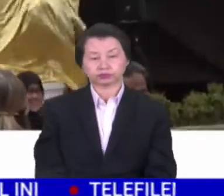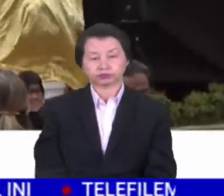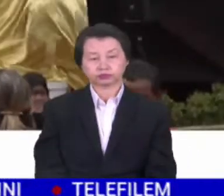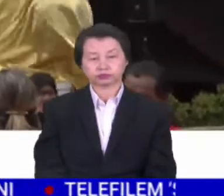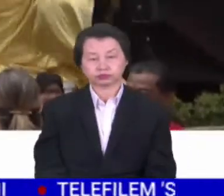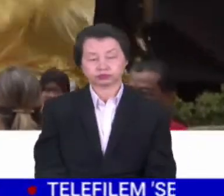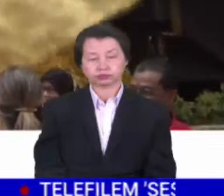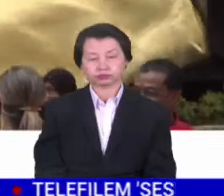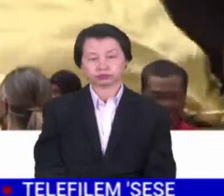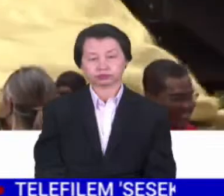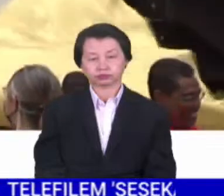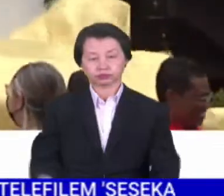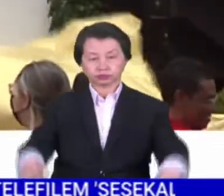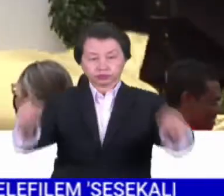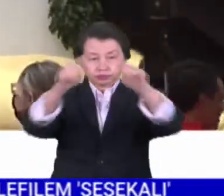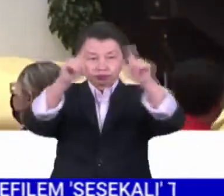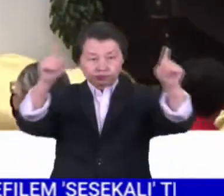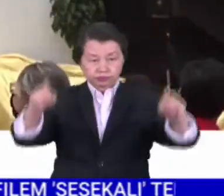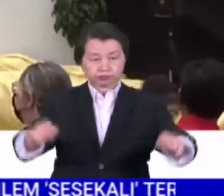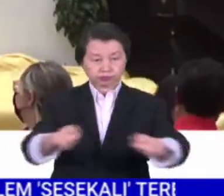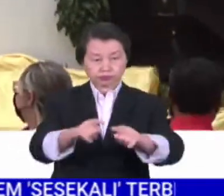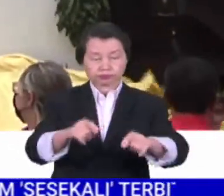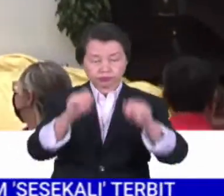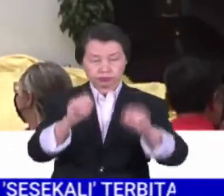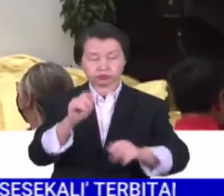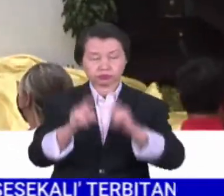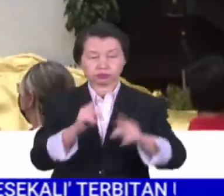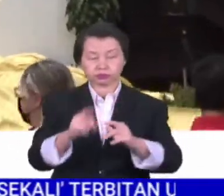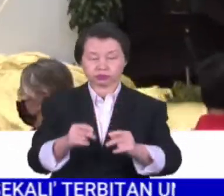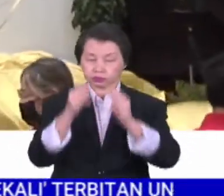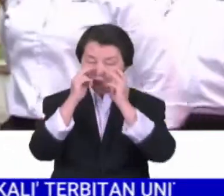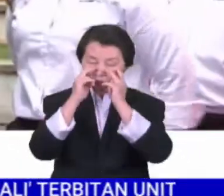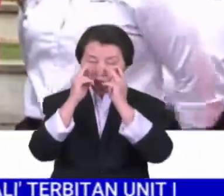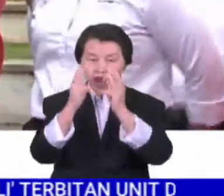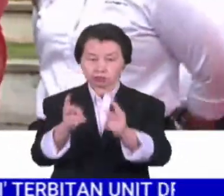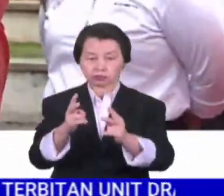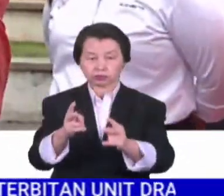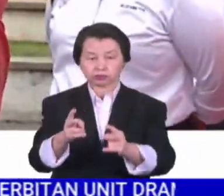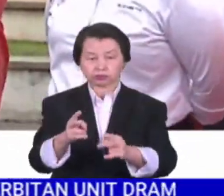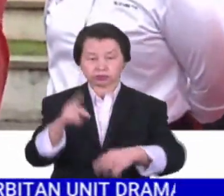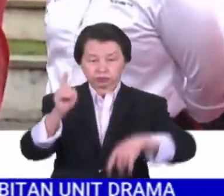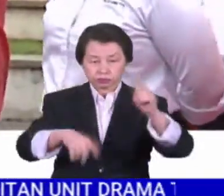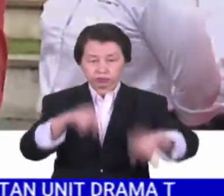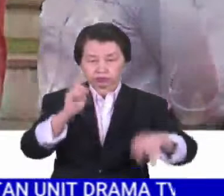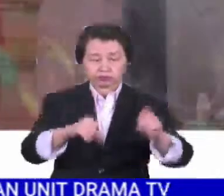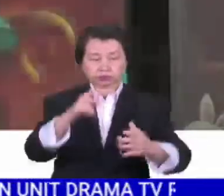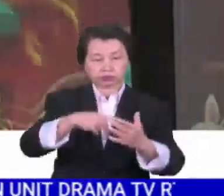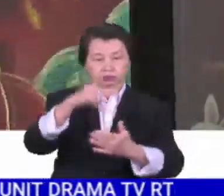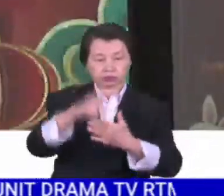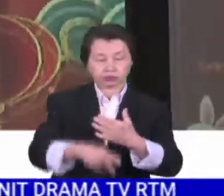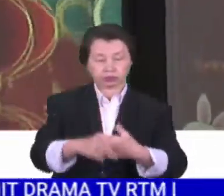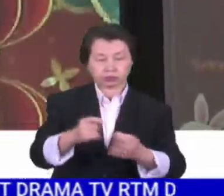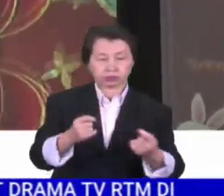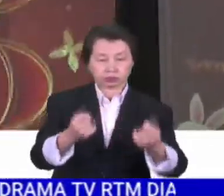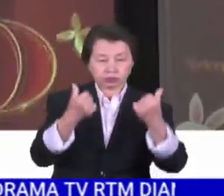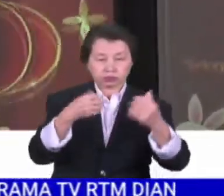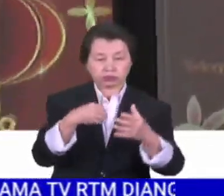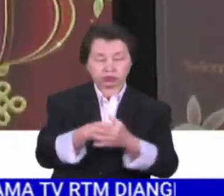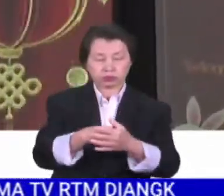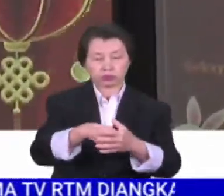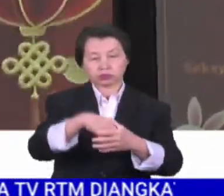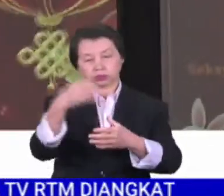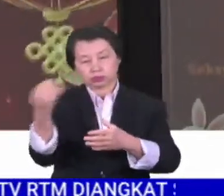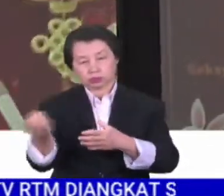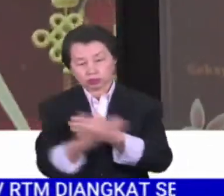Menurutnya, skrin digital itu juga membolehkan orang ramai menyaksikan tayangan pelbagai acara menarik dalam dan